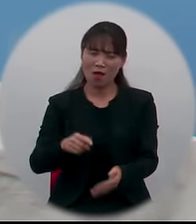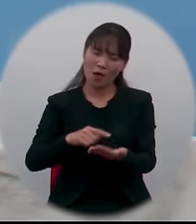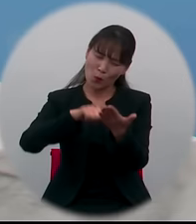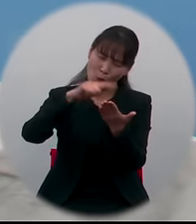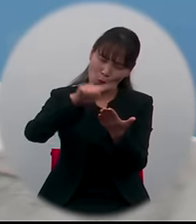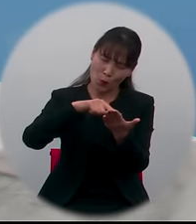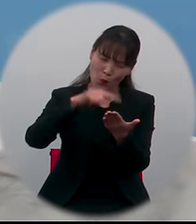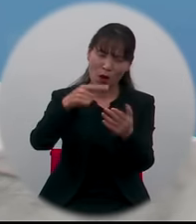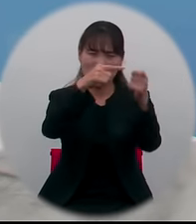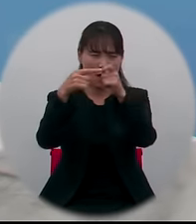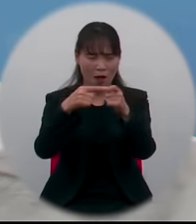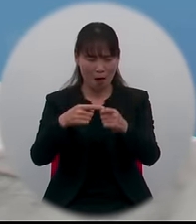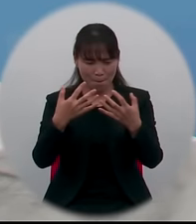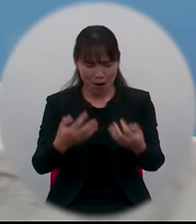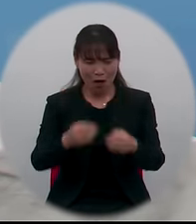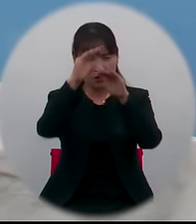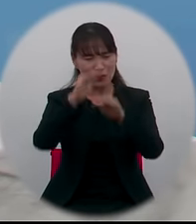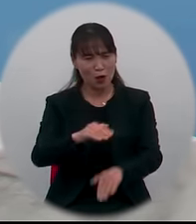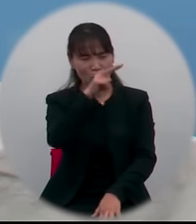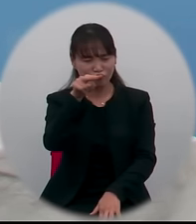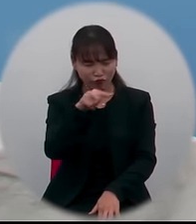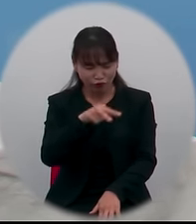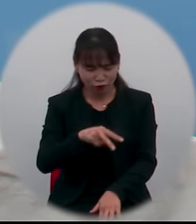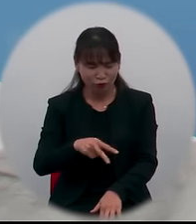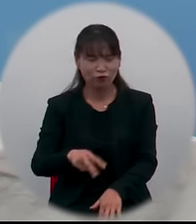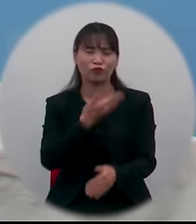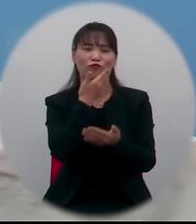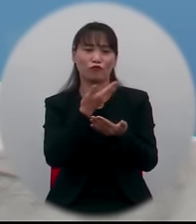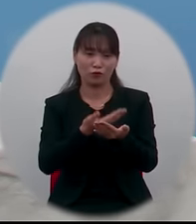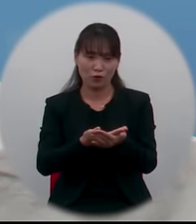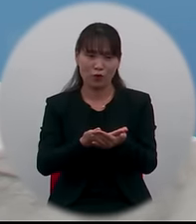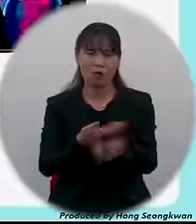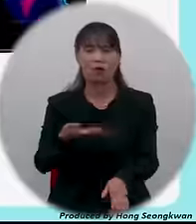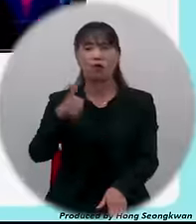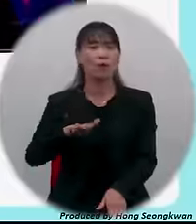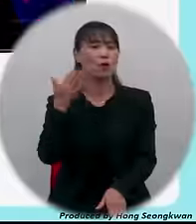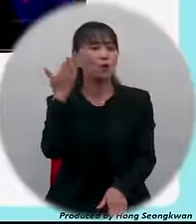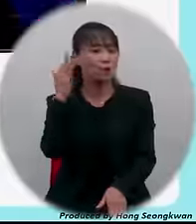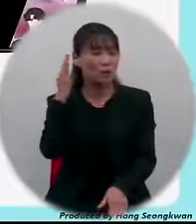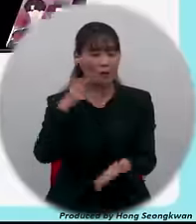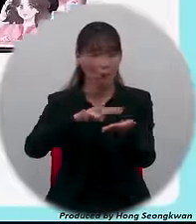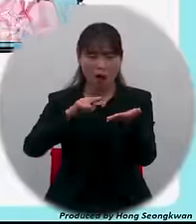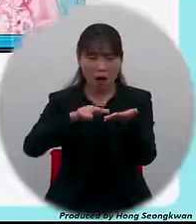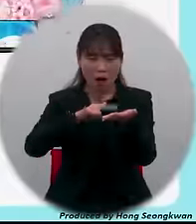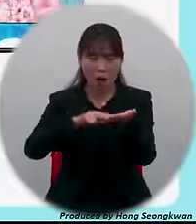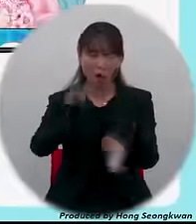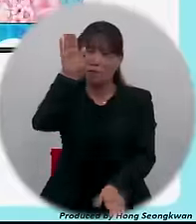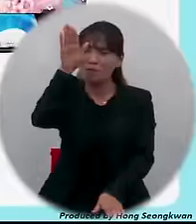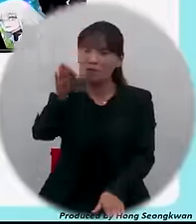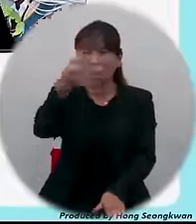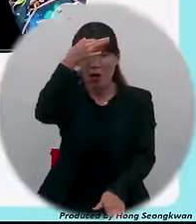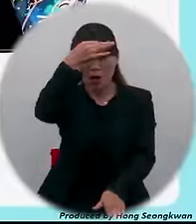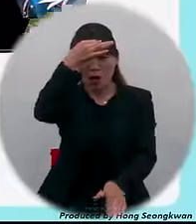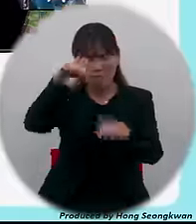굉장히 많아서 스토리가 아주 중요하게 작용을 했었죠 요즘 웹툰들은 화면에서 보시는 것처럼 일단은 미래 핵심 기술들이